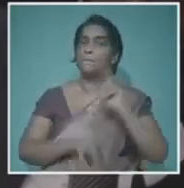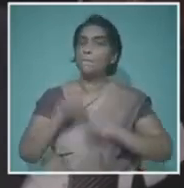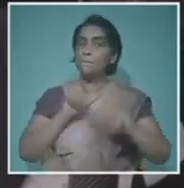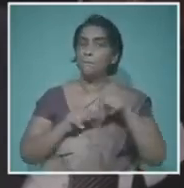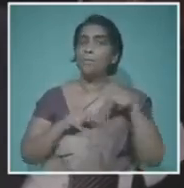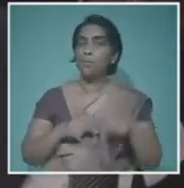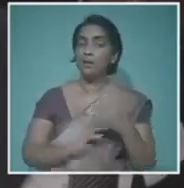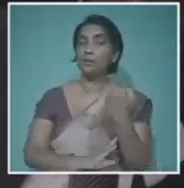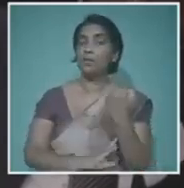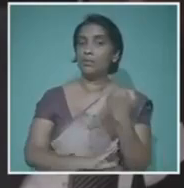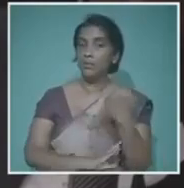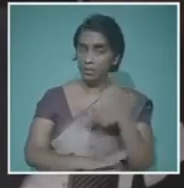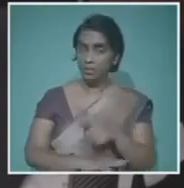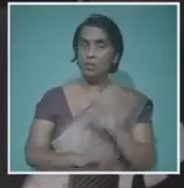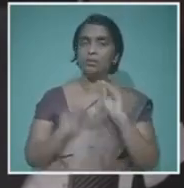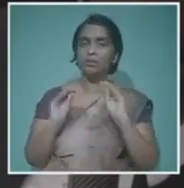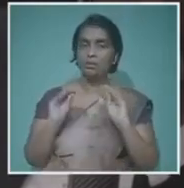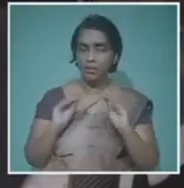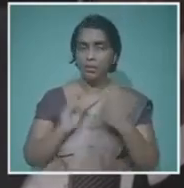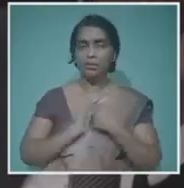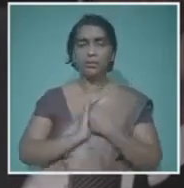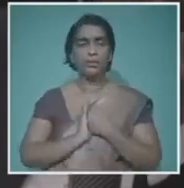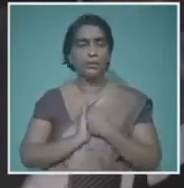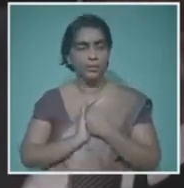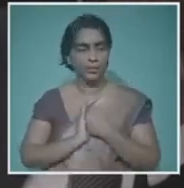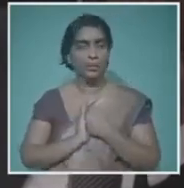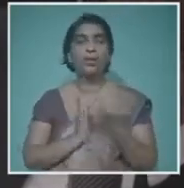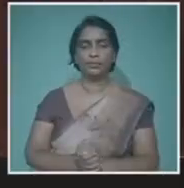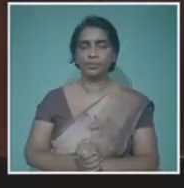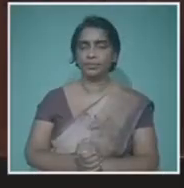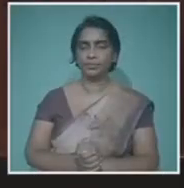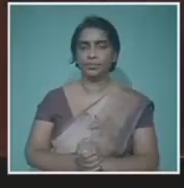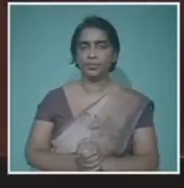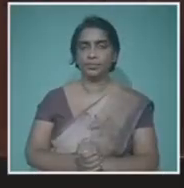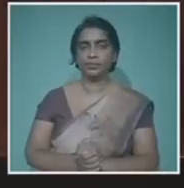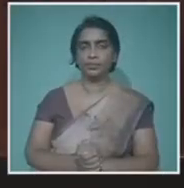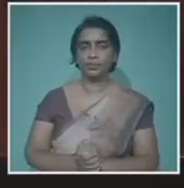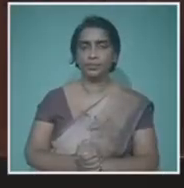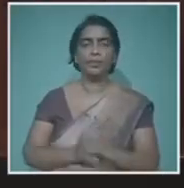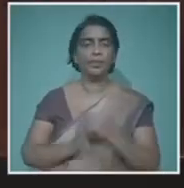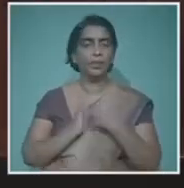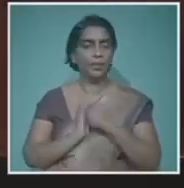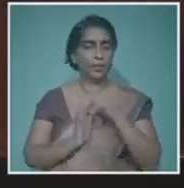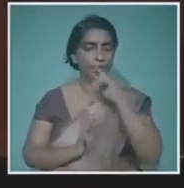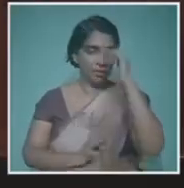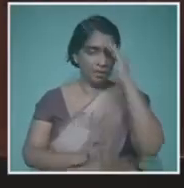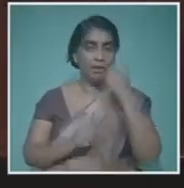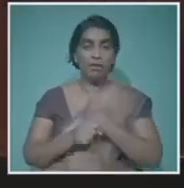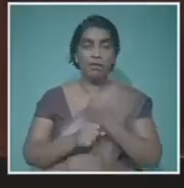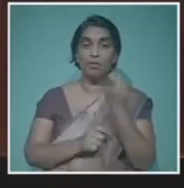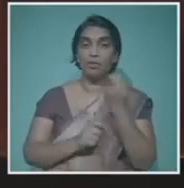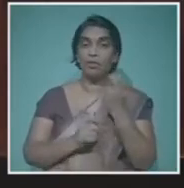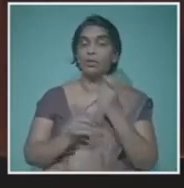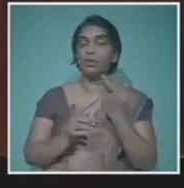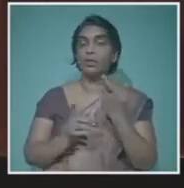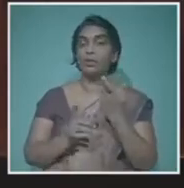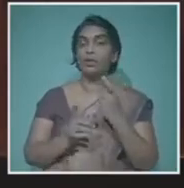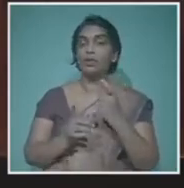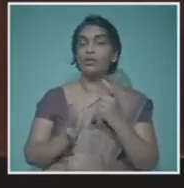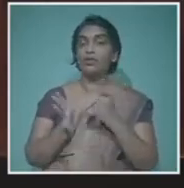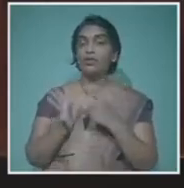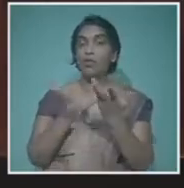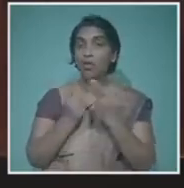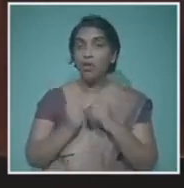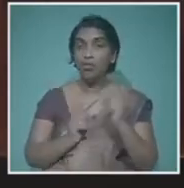තියෙන බලයට යම්කිසි ගෞරවයක් යළි ලැබේ. ගරු කතානායකතුමනි, රාජ්‍ය ගිණුම් කාරක සභාවේ සභාපතිකම දරන්නේ